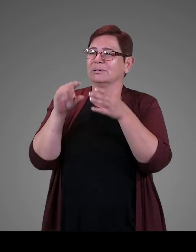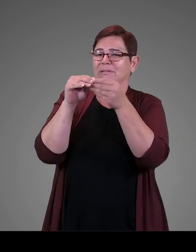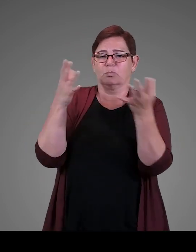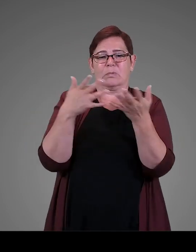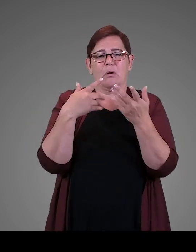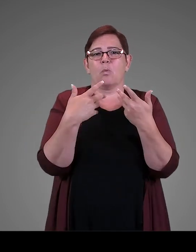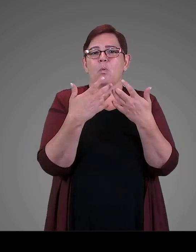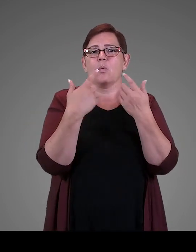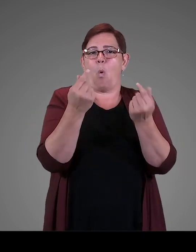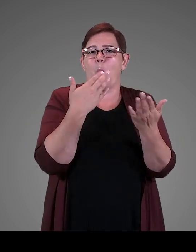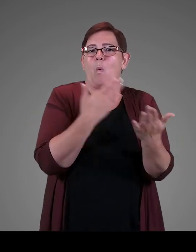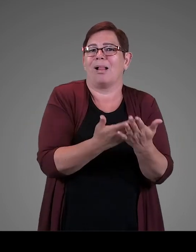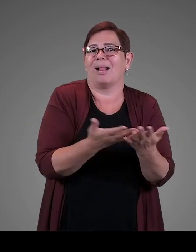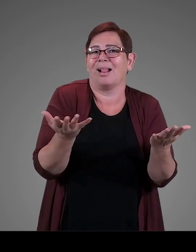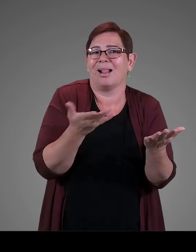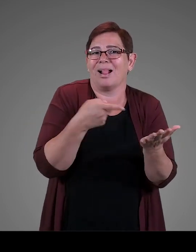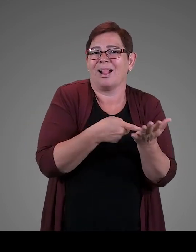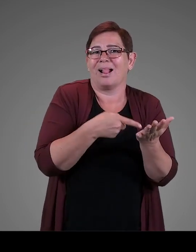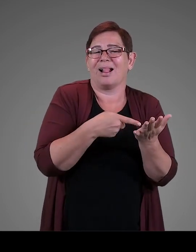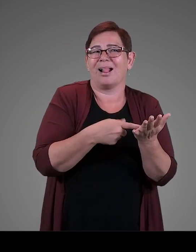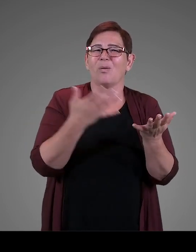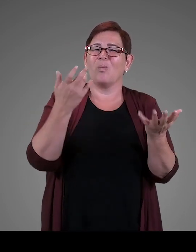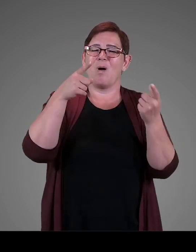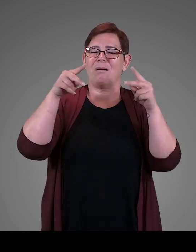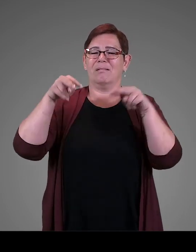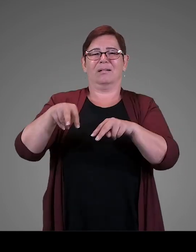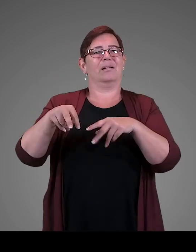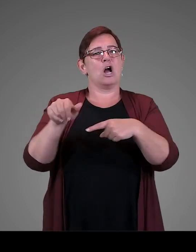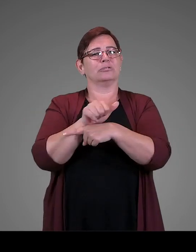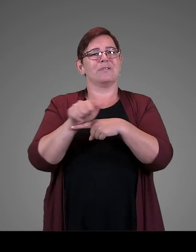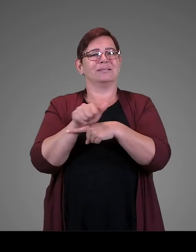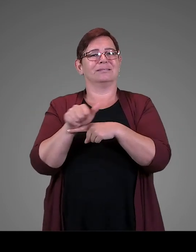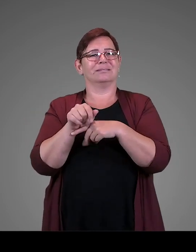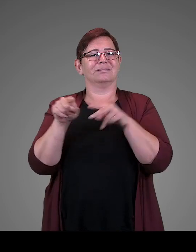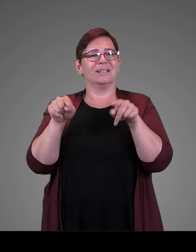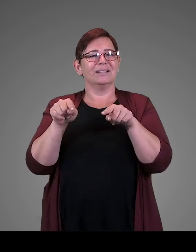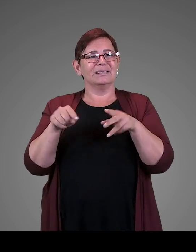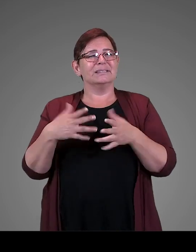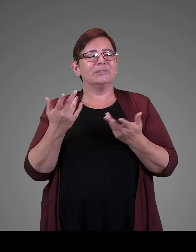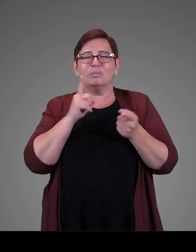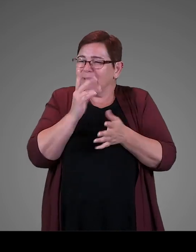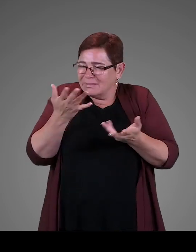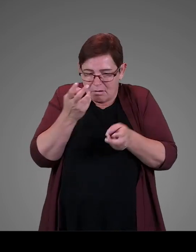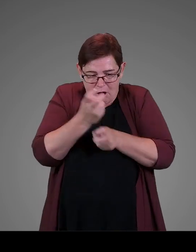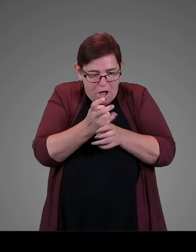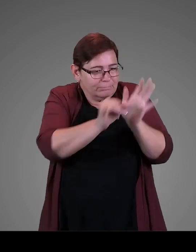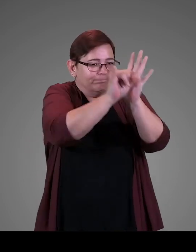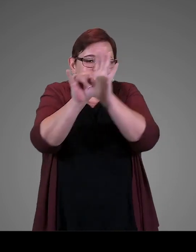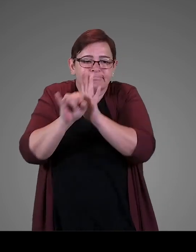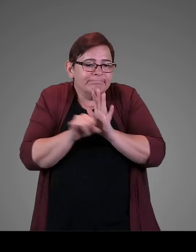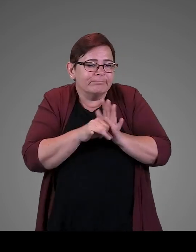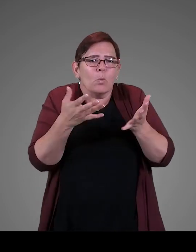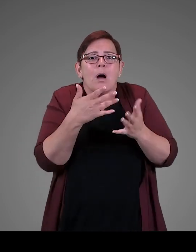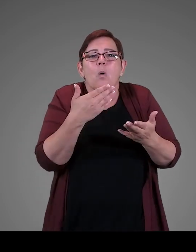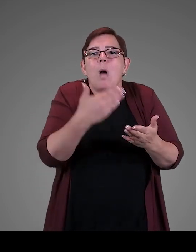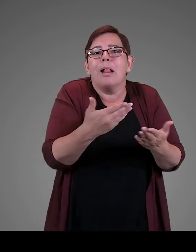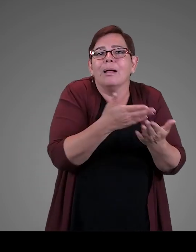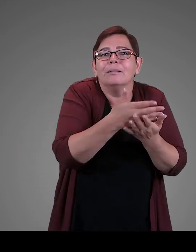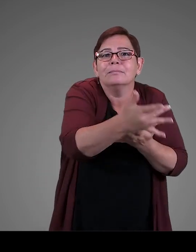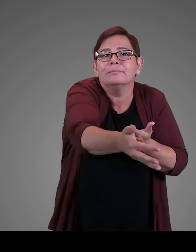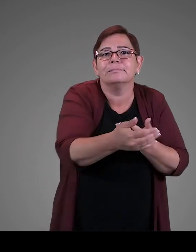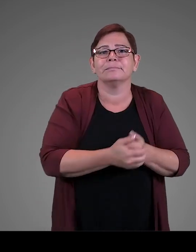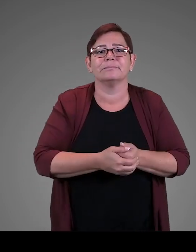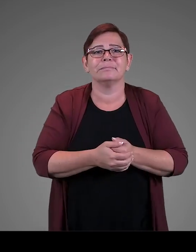Mais je veux que vraiment, je veux que tu fasses l'exercice parce que c'est difficile de nommer qu'est-ce qui va